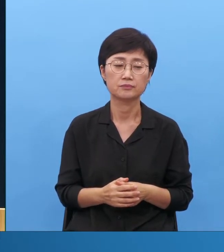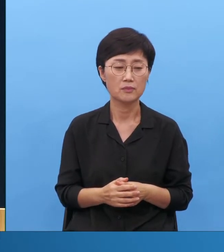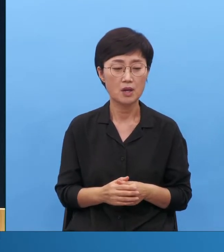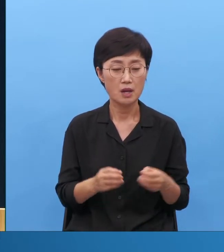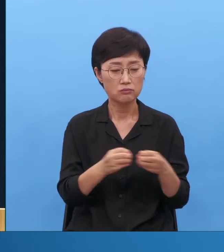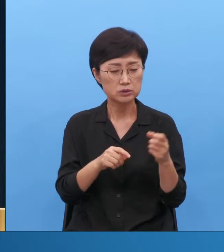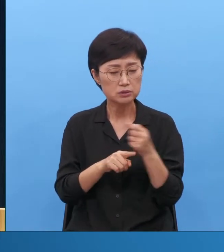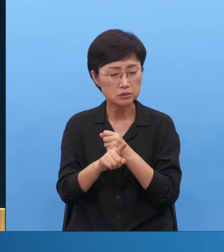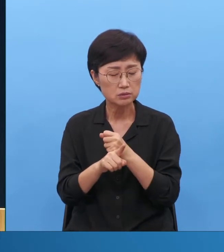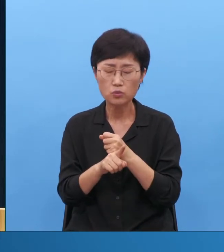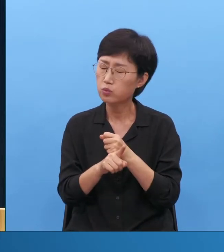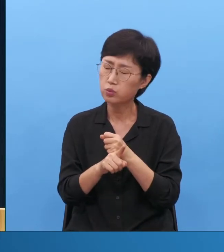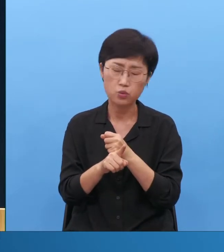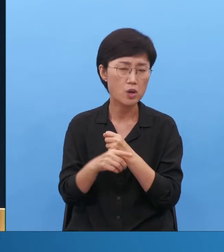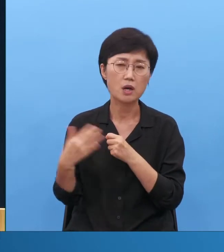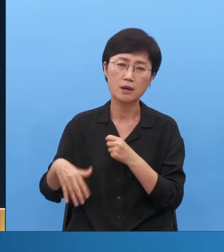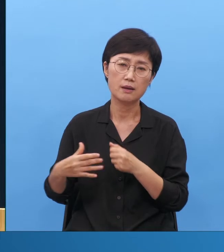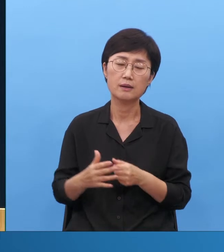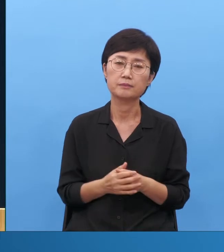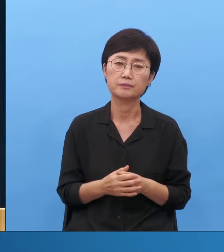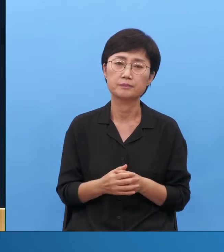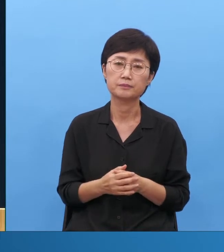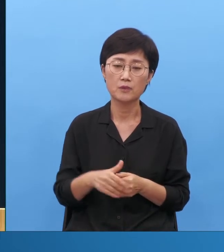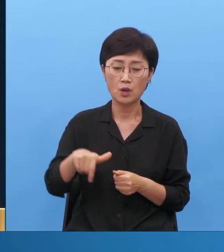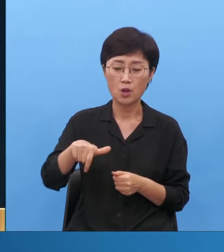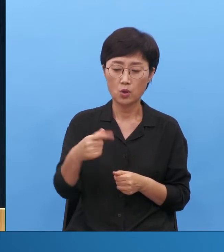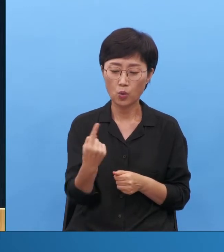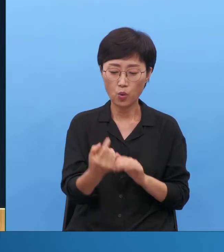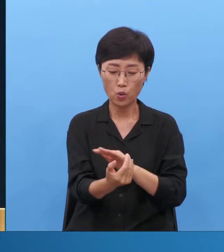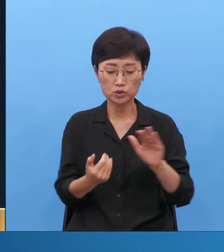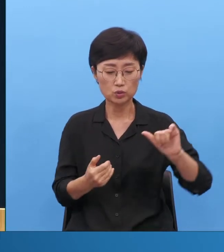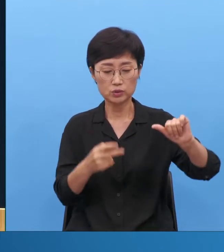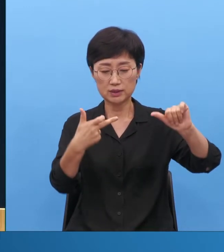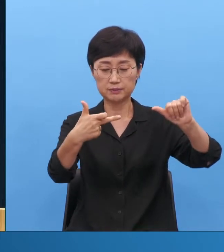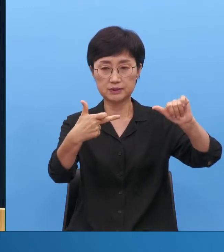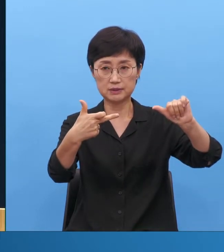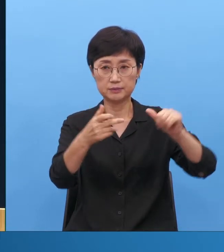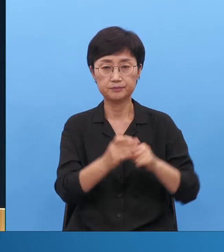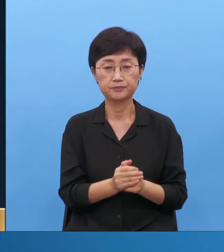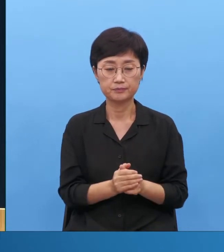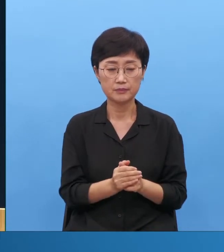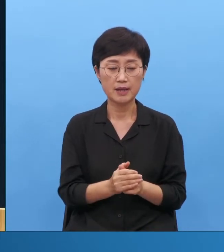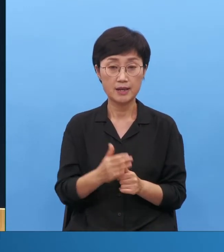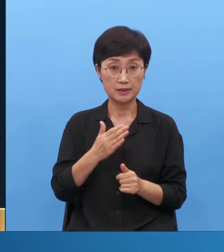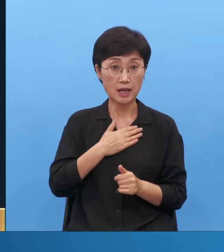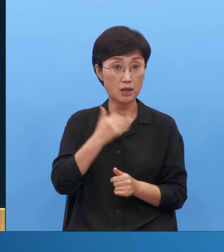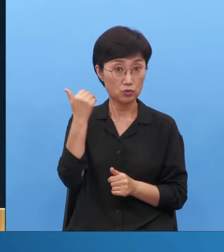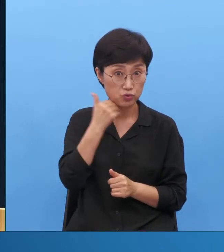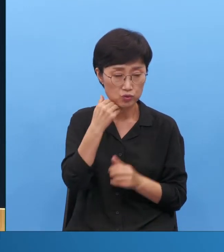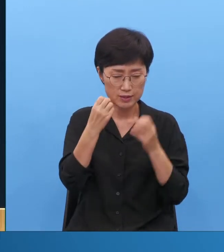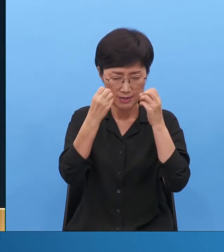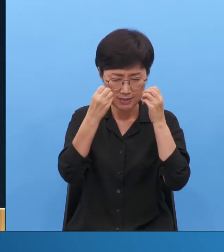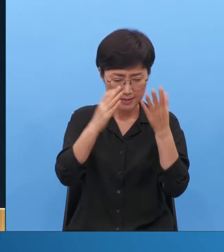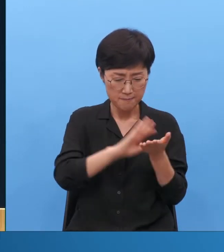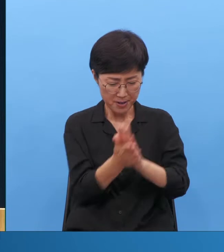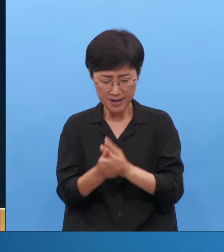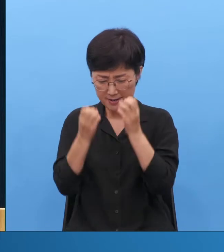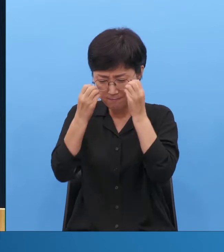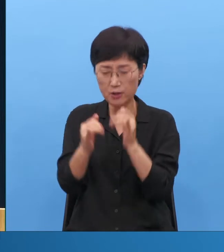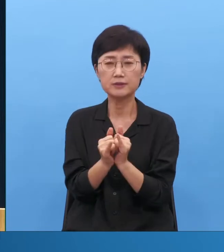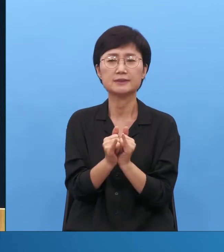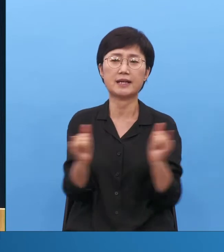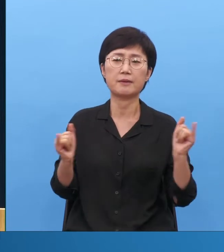것이요. How amazing is that? 고린도서 5장 17절에 보니까 새로운 피조물이 됐다. It says in 1 Corinthians 5:17 that we